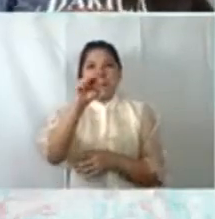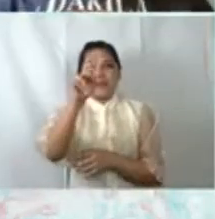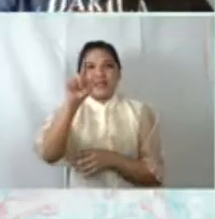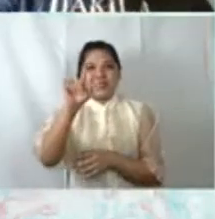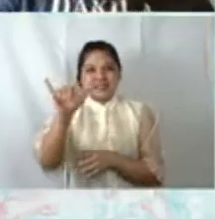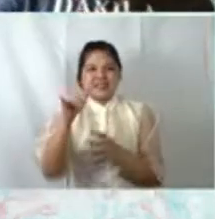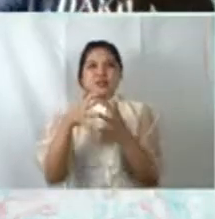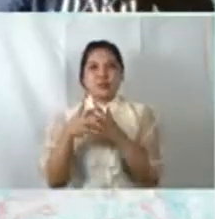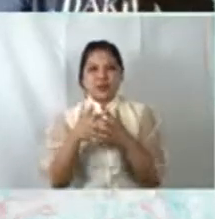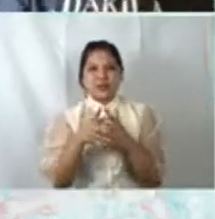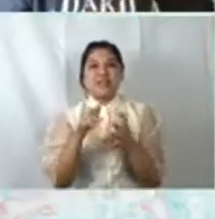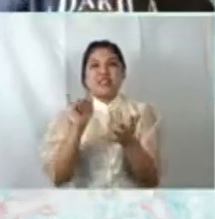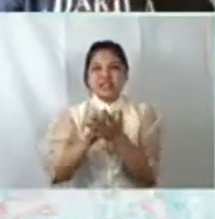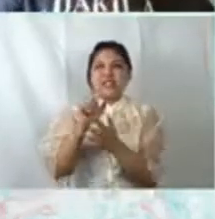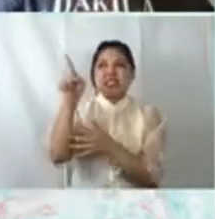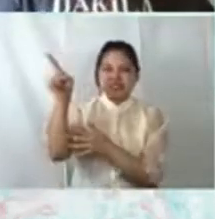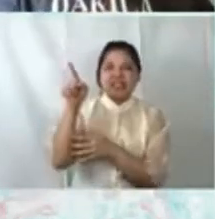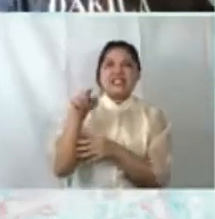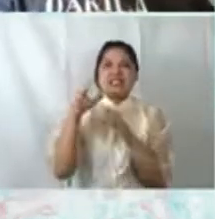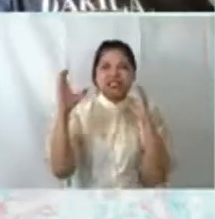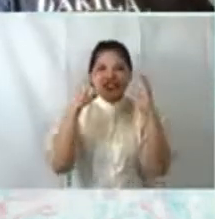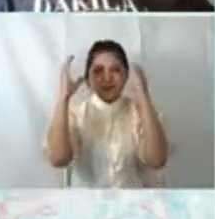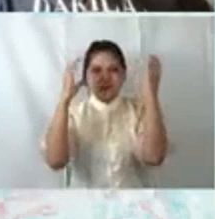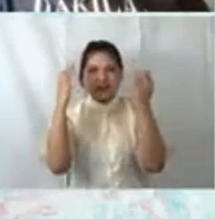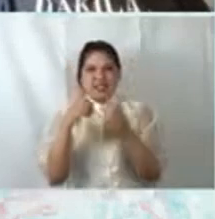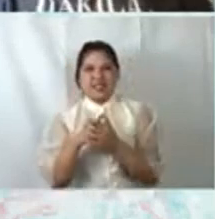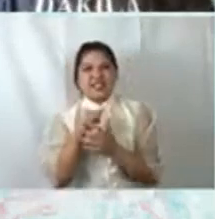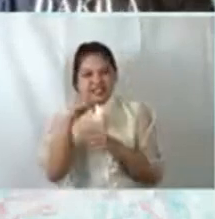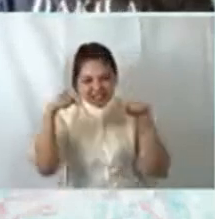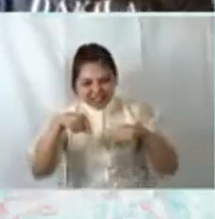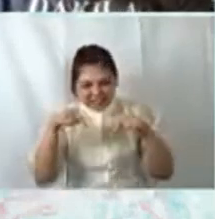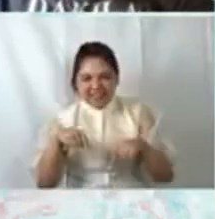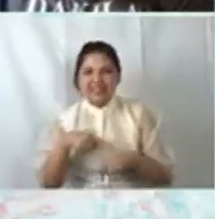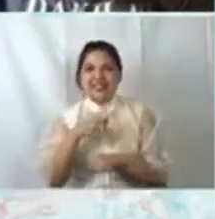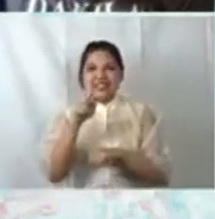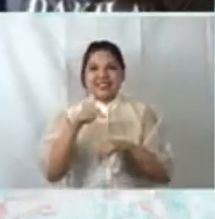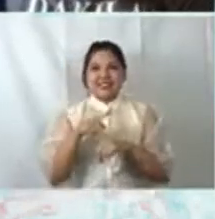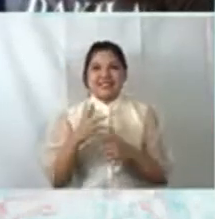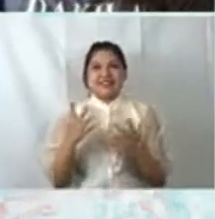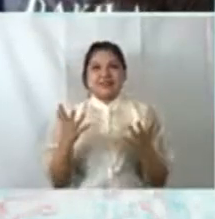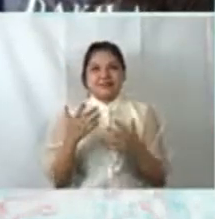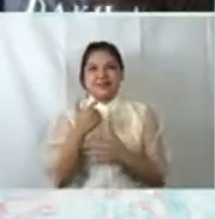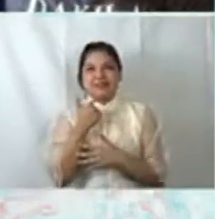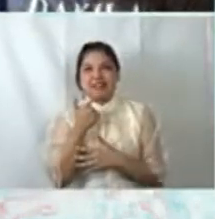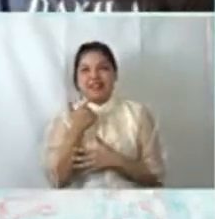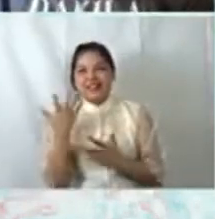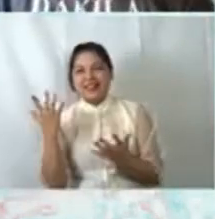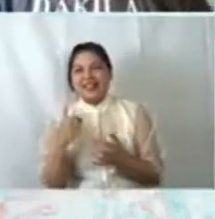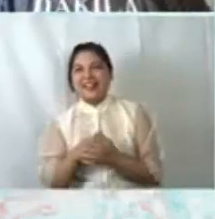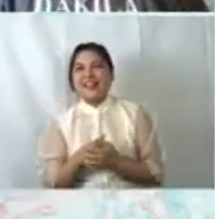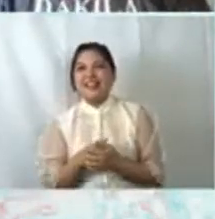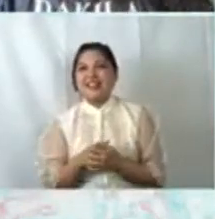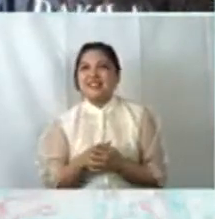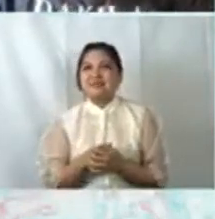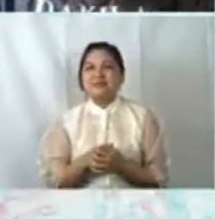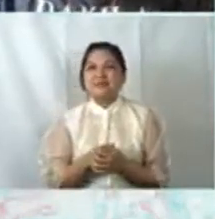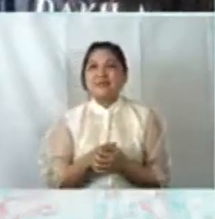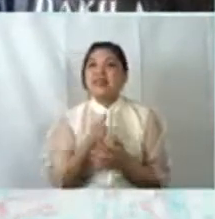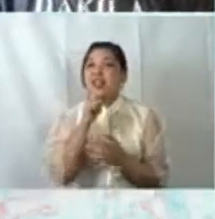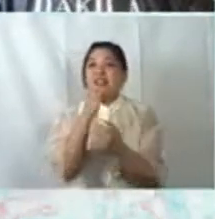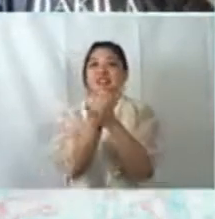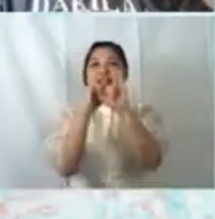sila nakikipag-celebrate, no? Ng Independence Day. Ha? Hindi sa Independence Day natin.